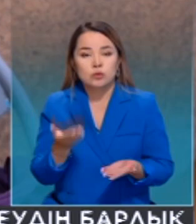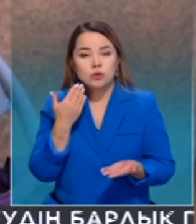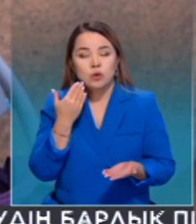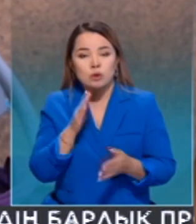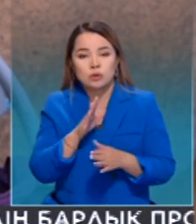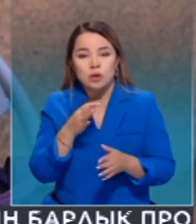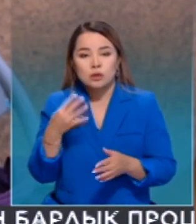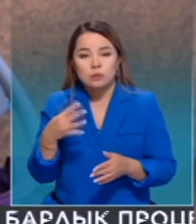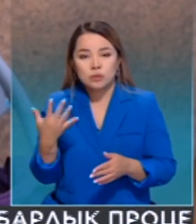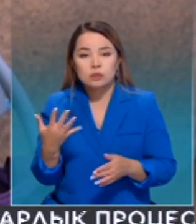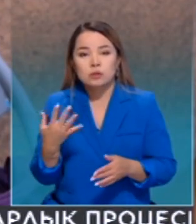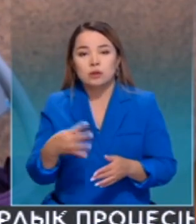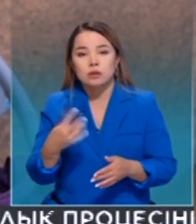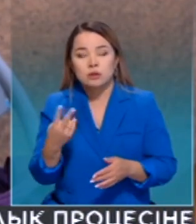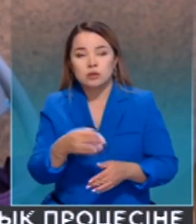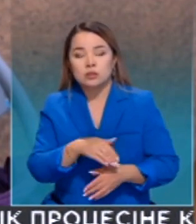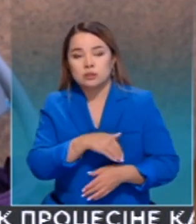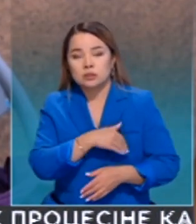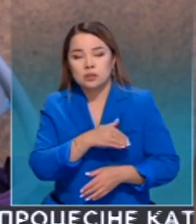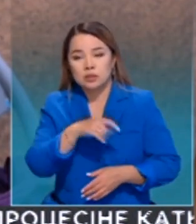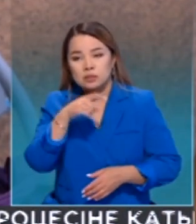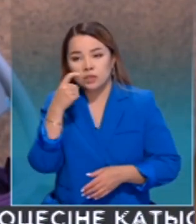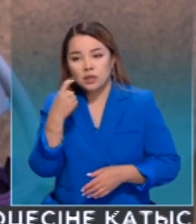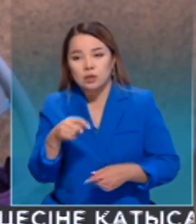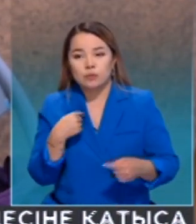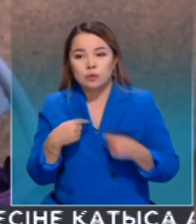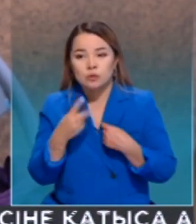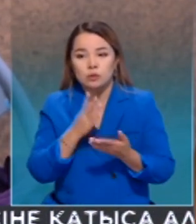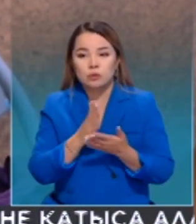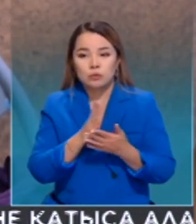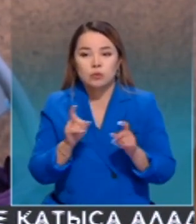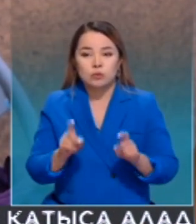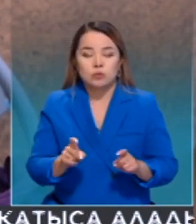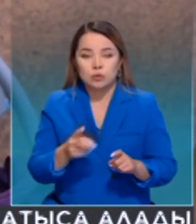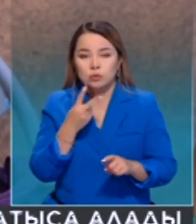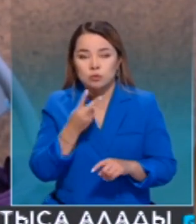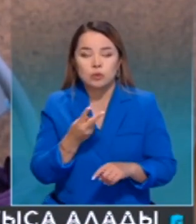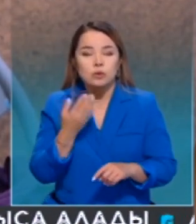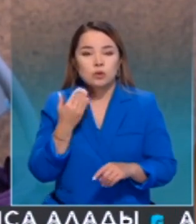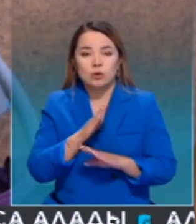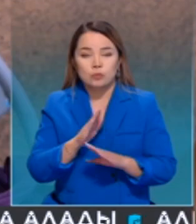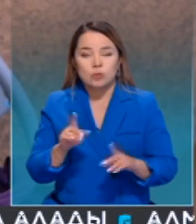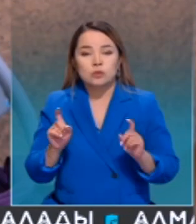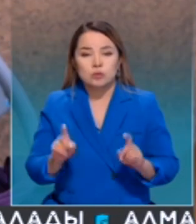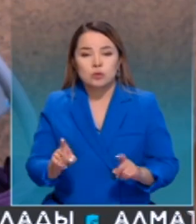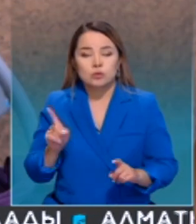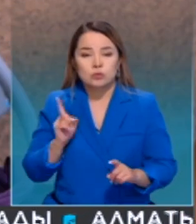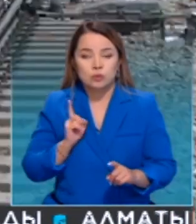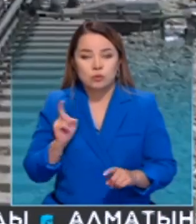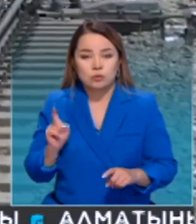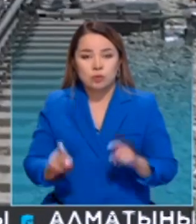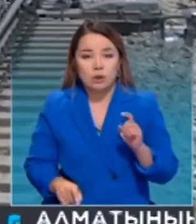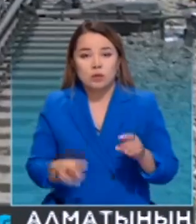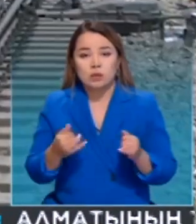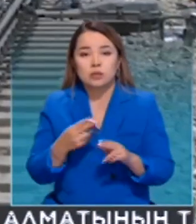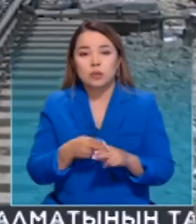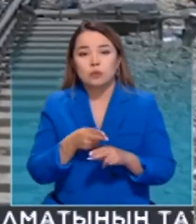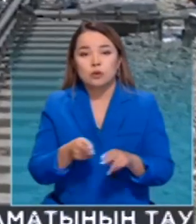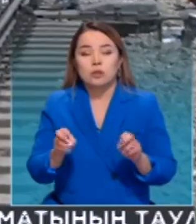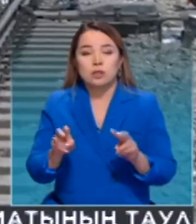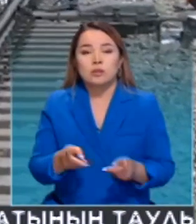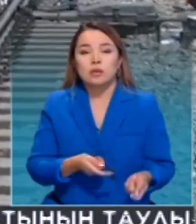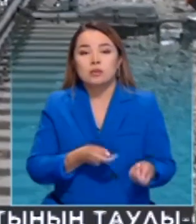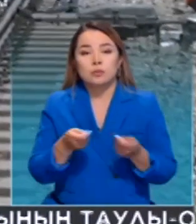градус, 45-42 градус суықты, ыстықта күту оңай емес. Күтіп отырмыз енді. Ал темір жол